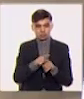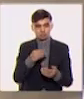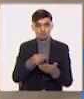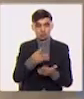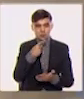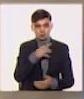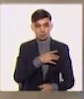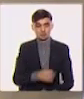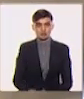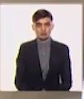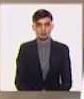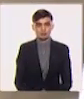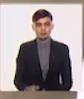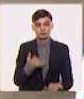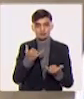кеткен.